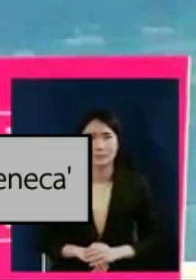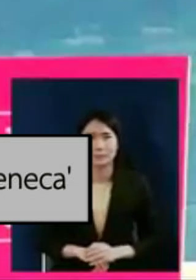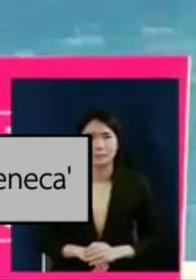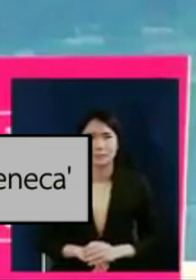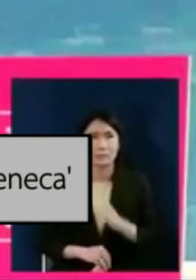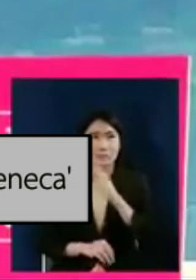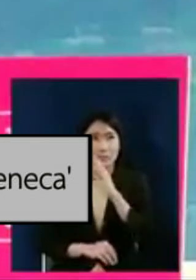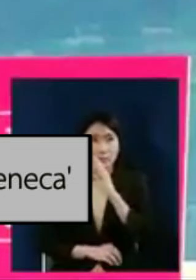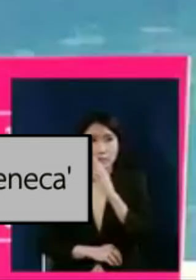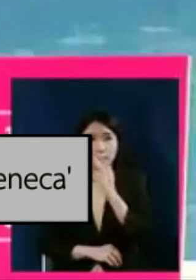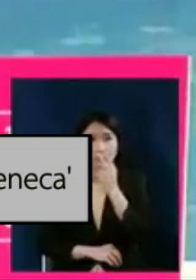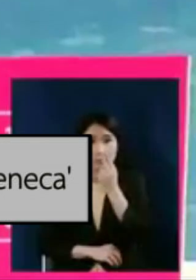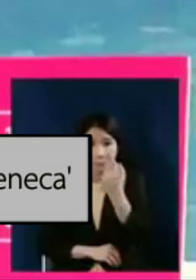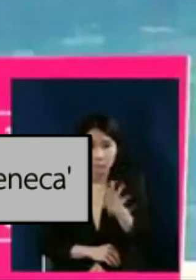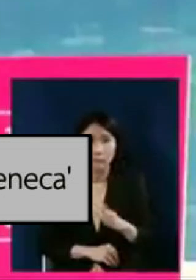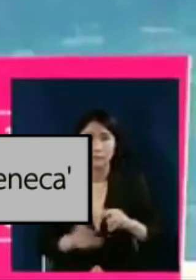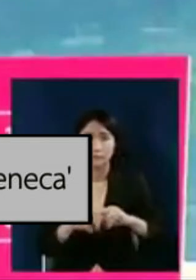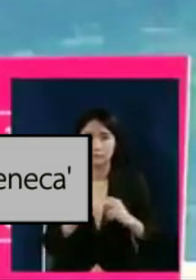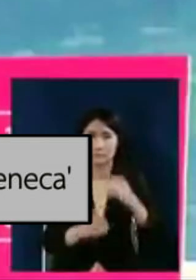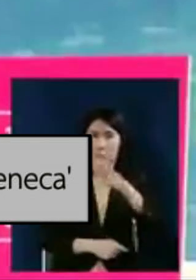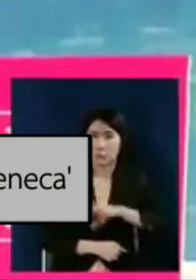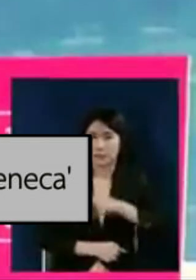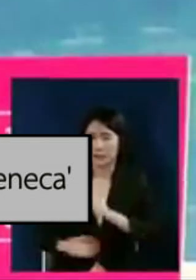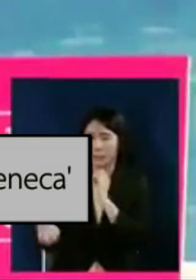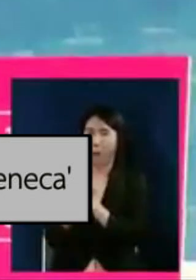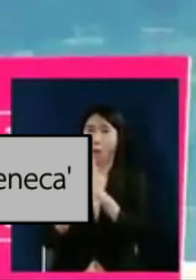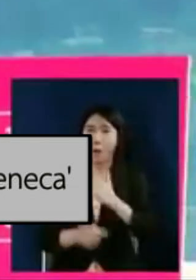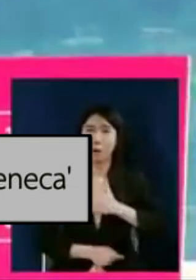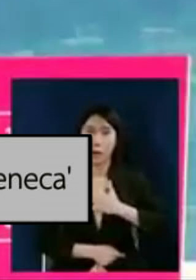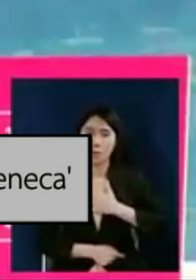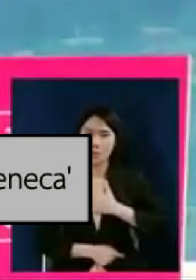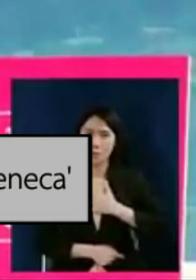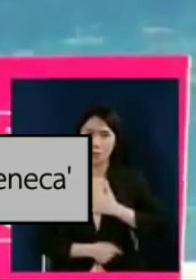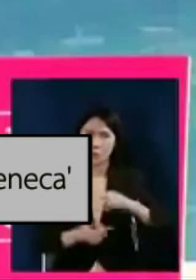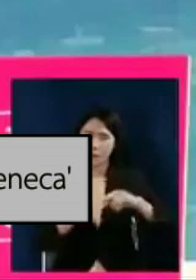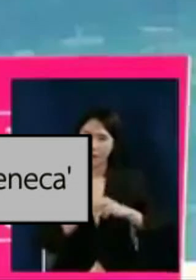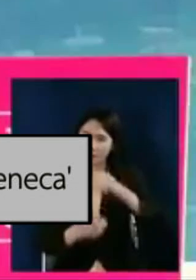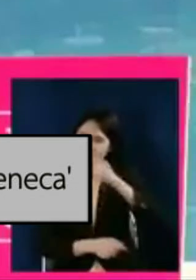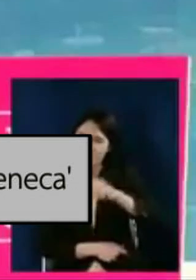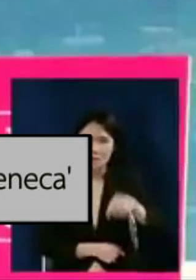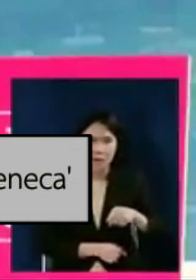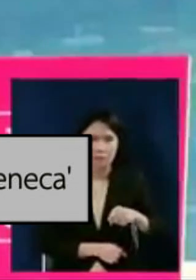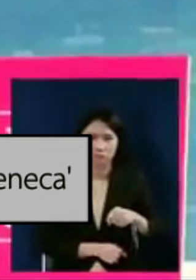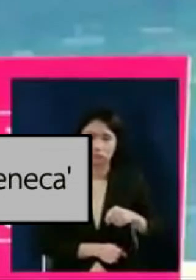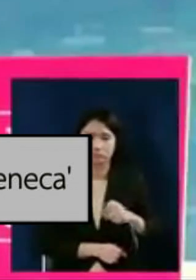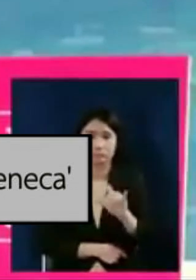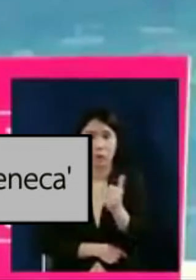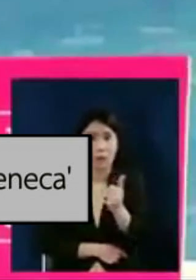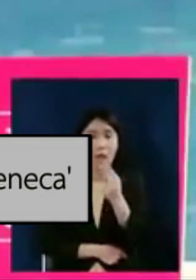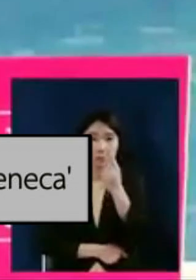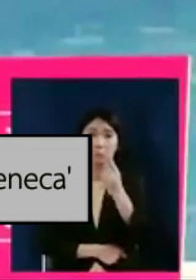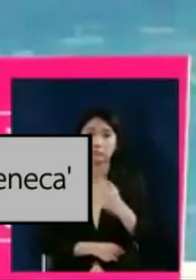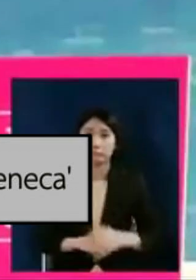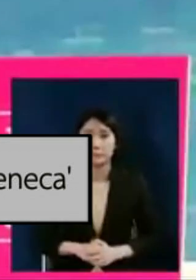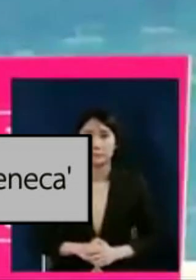เมื่อพิสูจน์ว่าอาการไม่พึงประสงค์อันนี้ไม่ใช่เกี่ยวข้องกับวัคซีนก็จบนะถ้าน้องเดียว